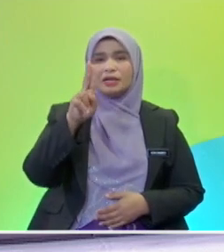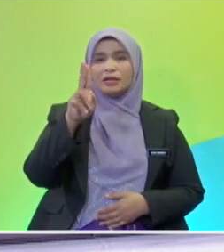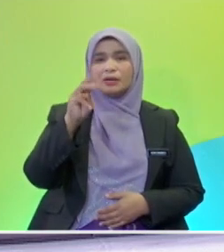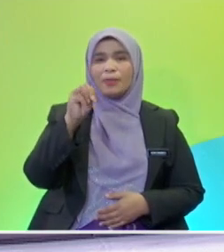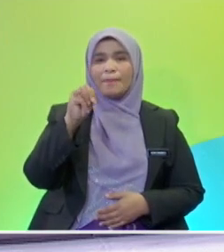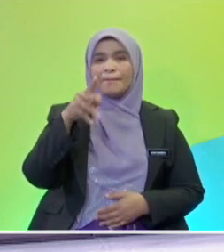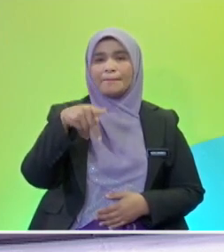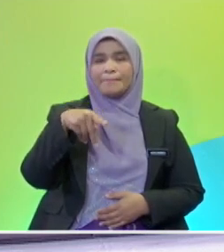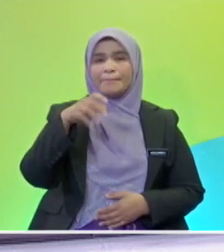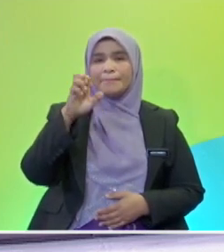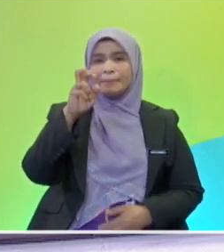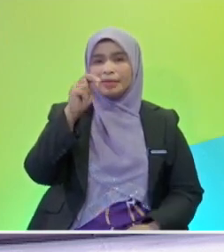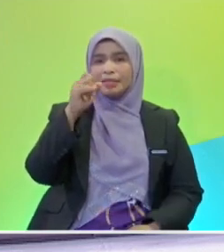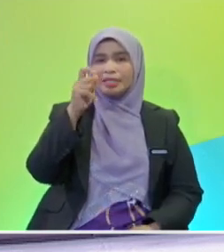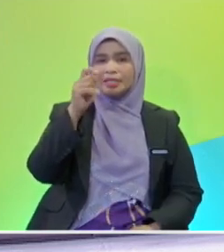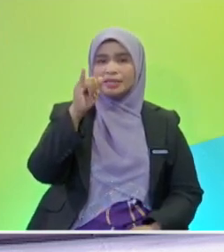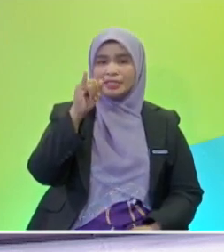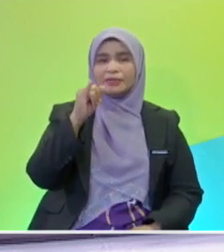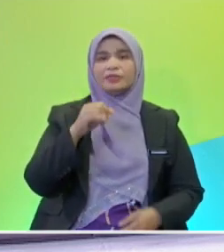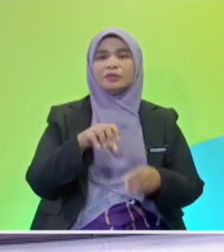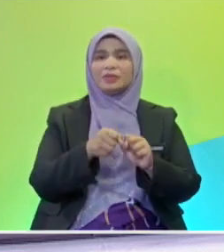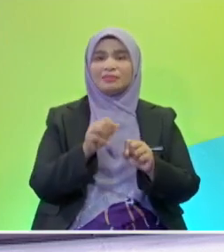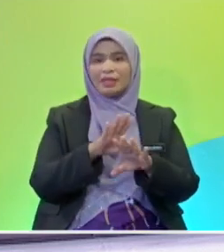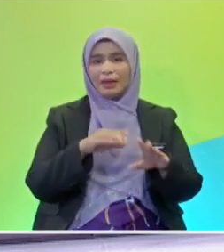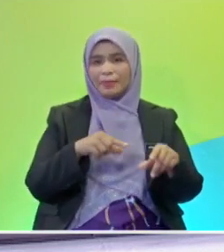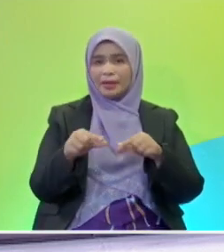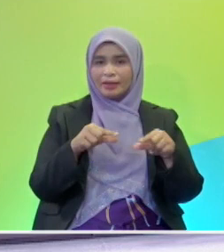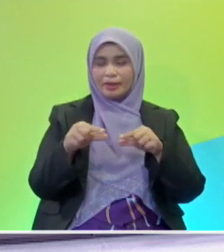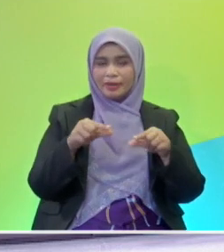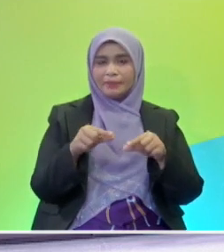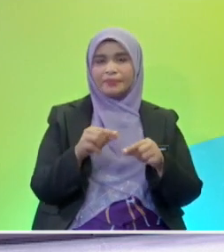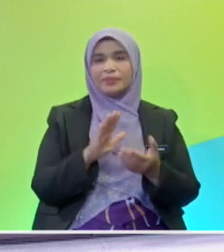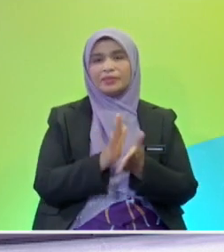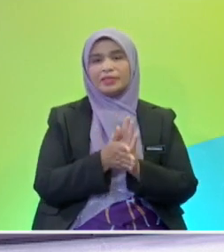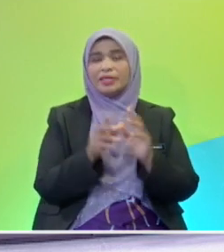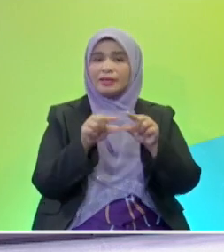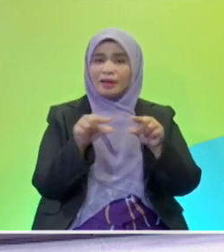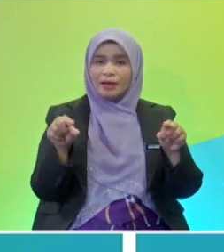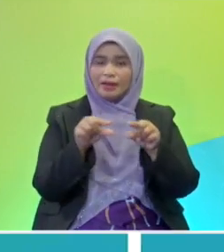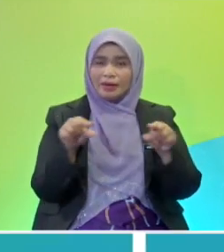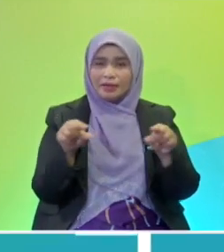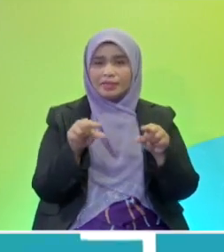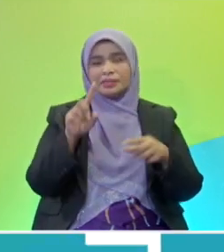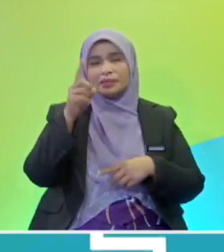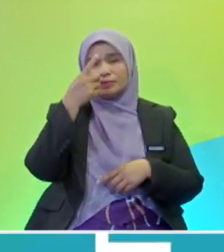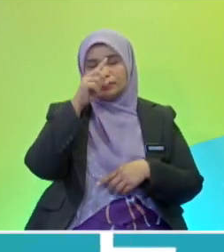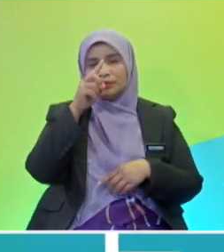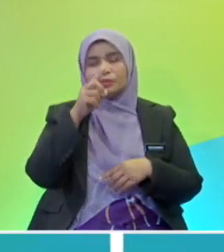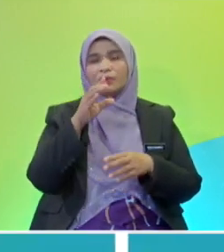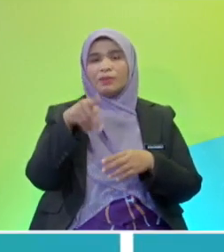bergerak senang Mira nak buat nanti pindahkan pola okey jadi kita gariskan saja ikut pola tersebut